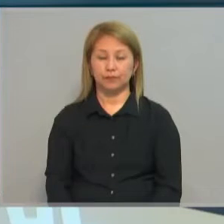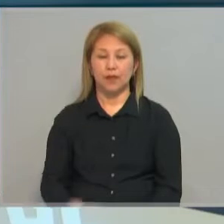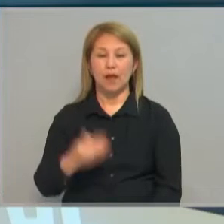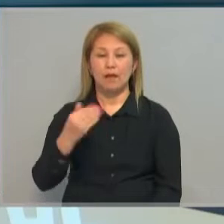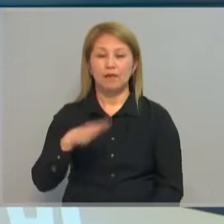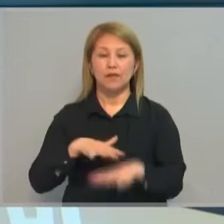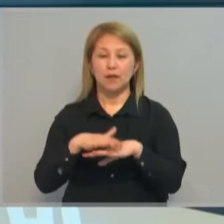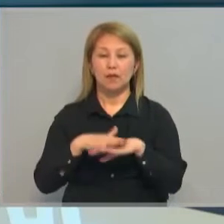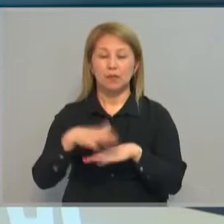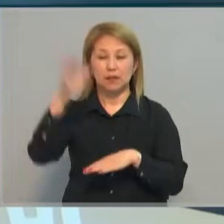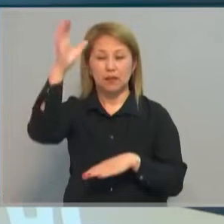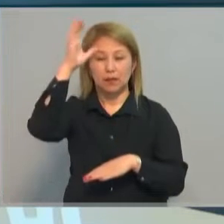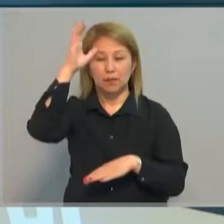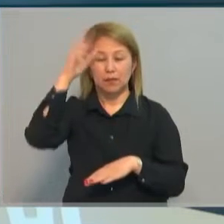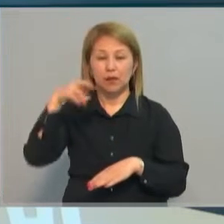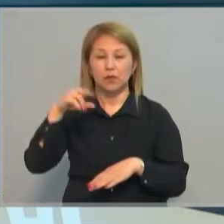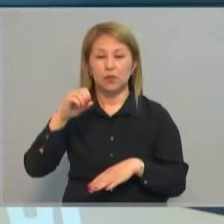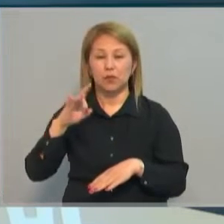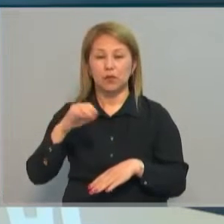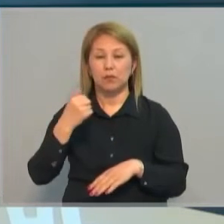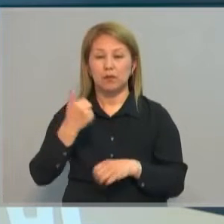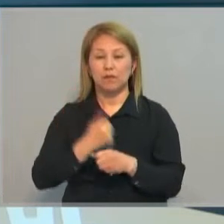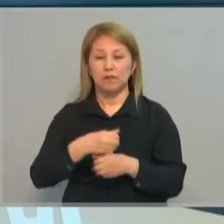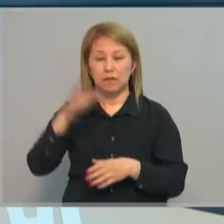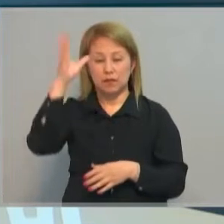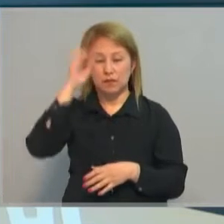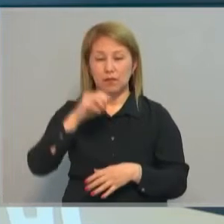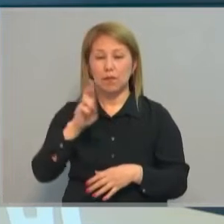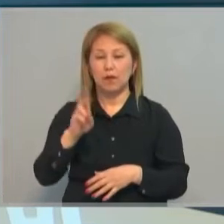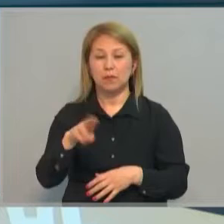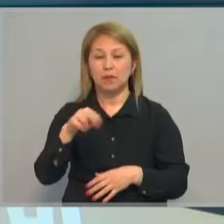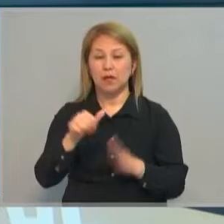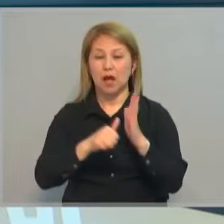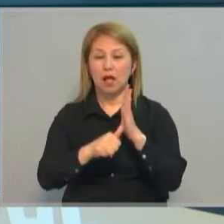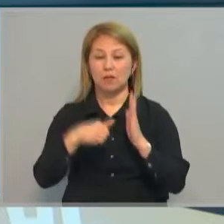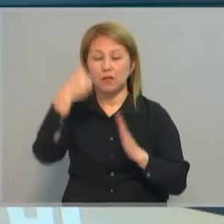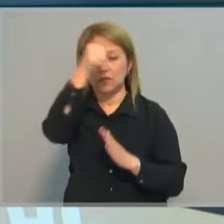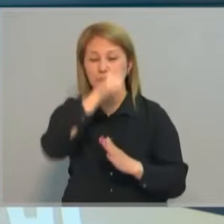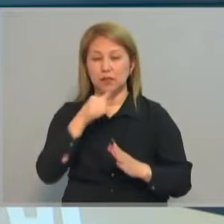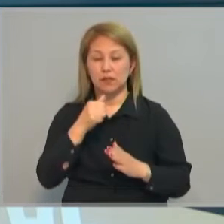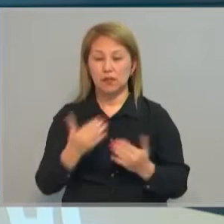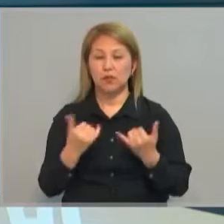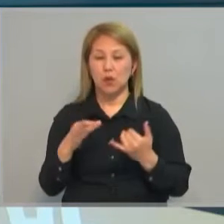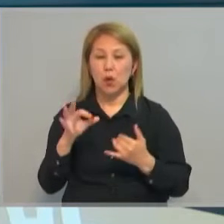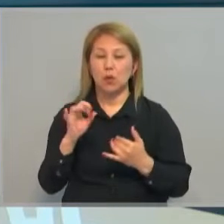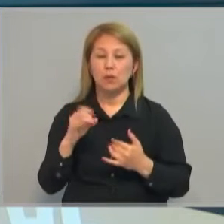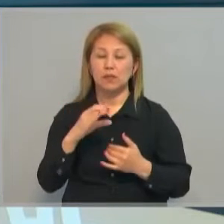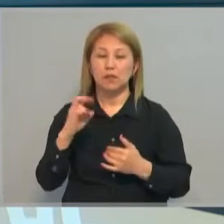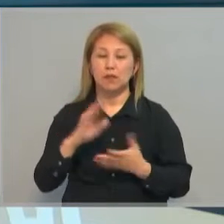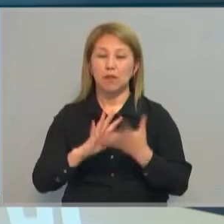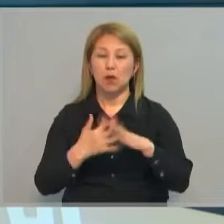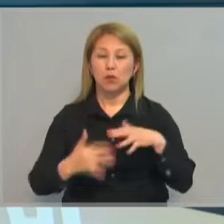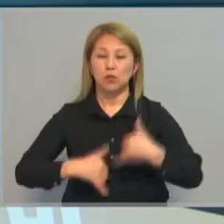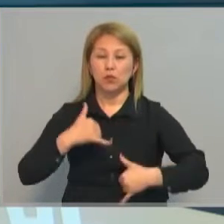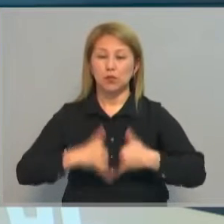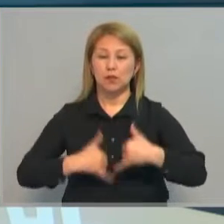Физика математика ғылымдарының докторы профессоры Бақытбек Дәнебекұлы 60 жаста. Осындай Ордабасы ауданы Спатаев ауылында